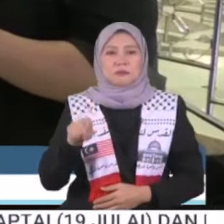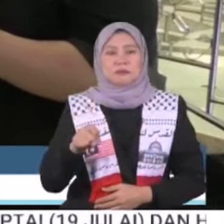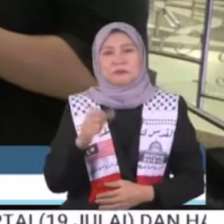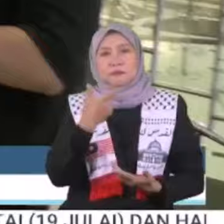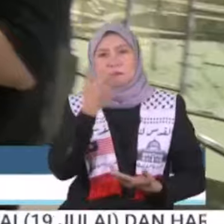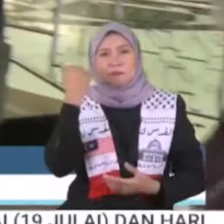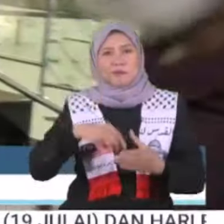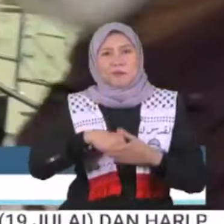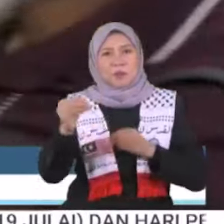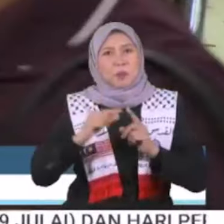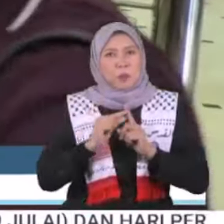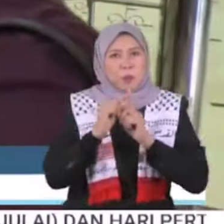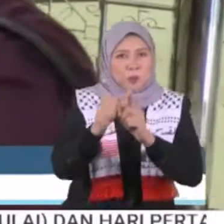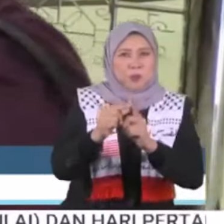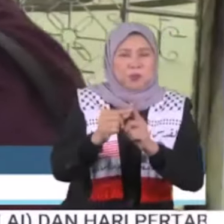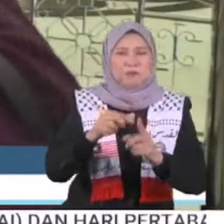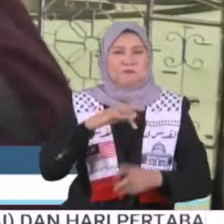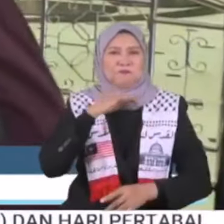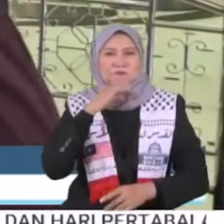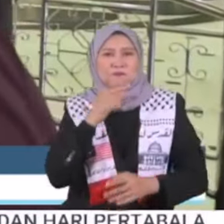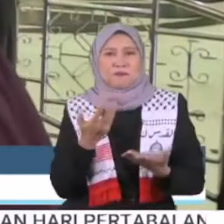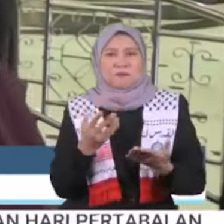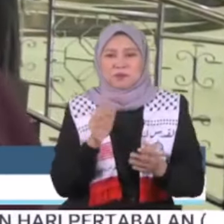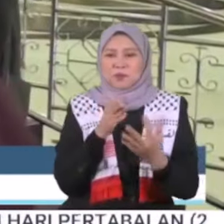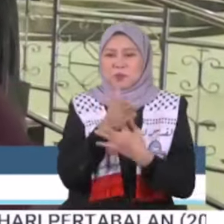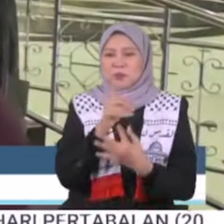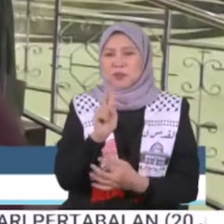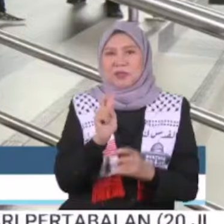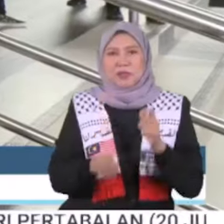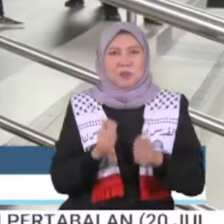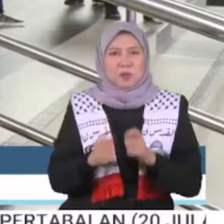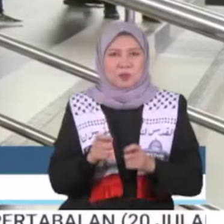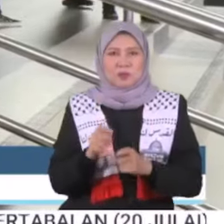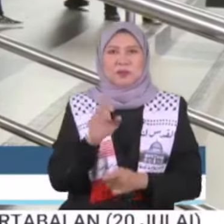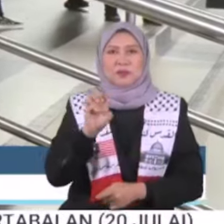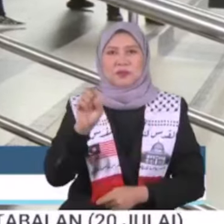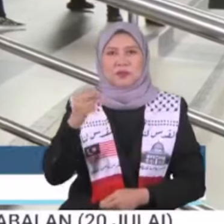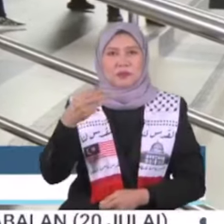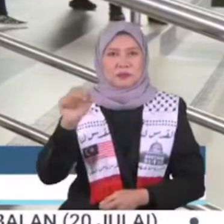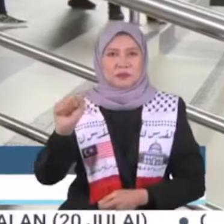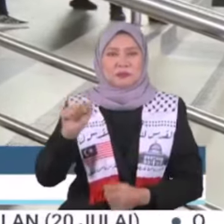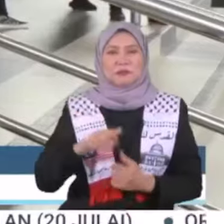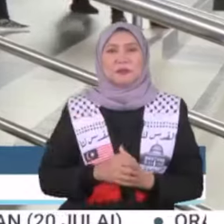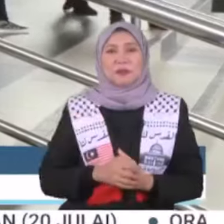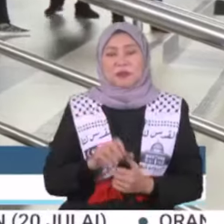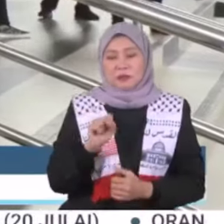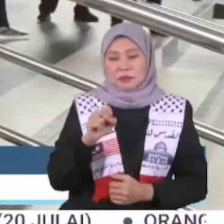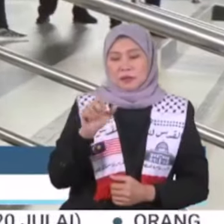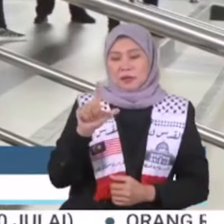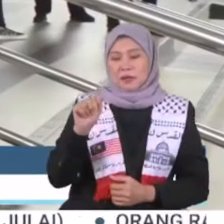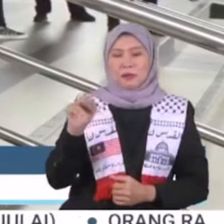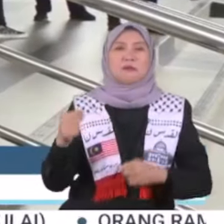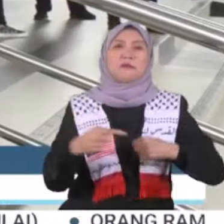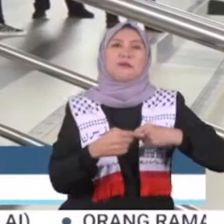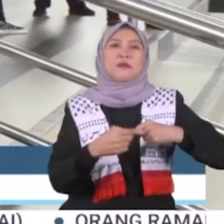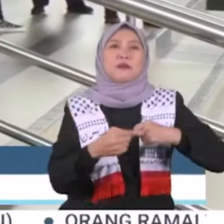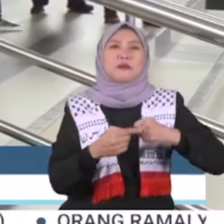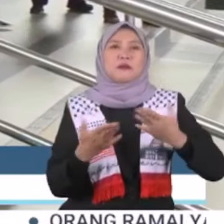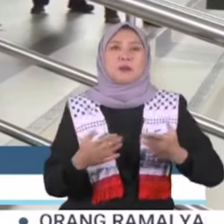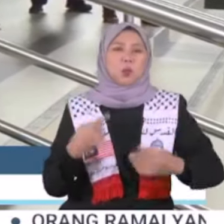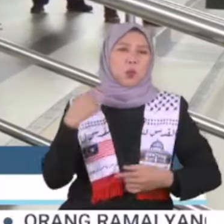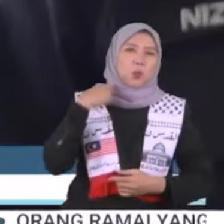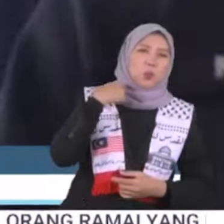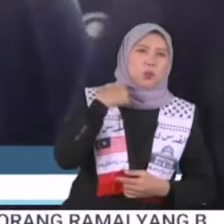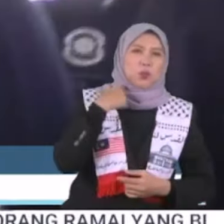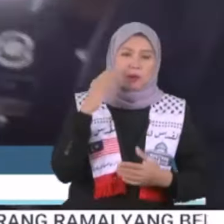dengan sengaja mengeluarkan kata-kata kesat menerusi TikTok terhadap Isha. Mengikut fakta kes, Shalini telah memfitnah mangsa dan membuat